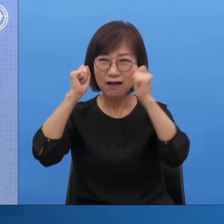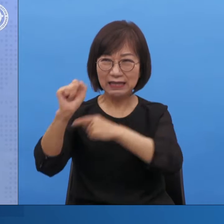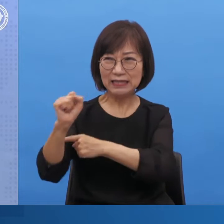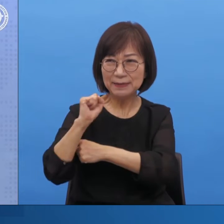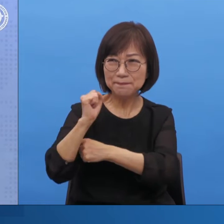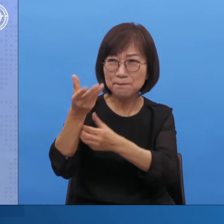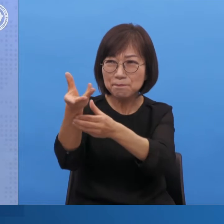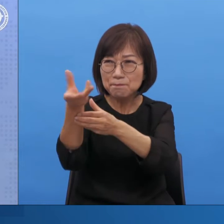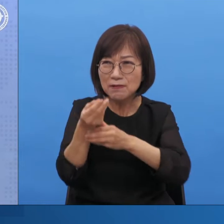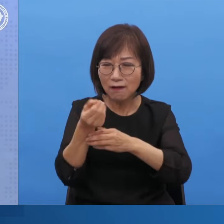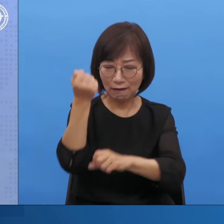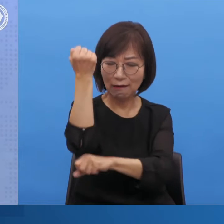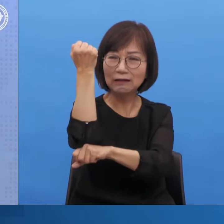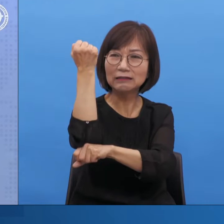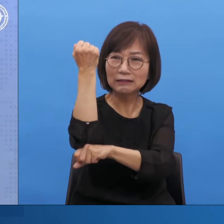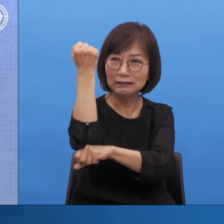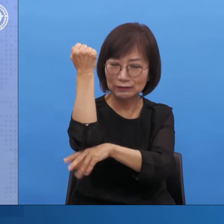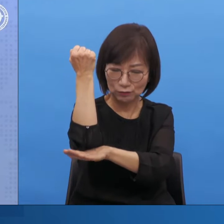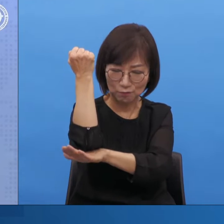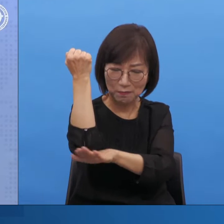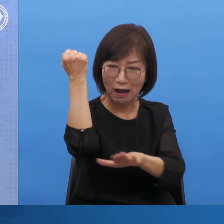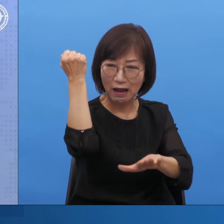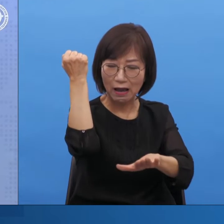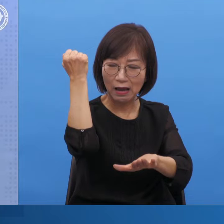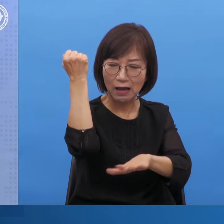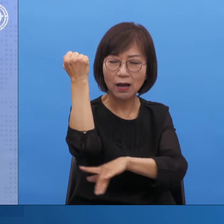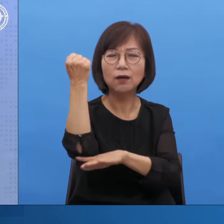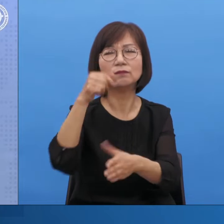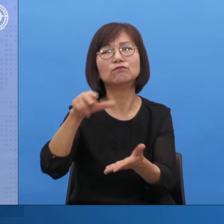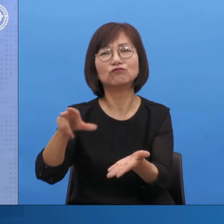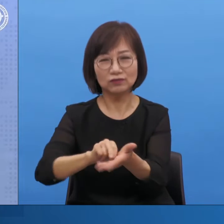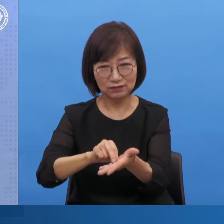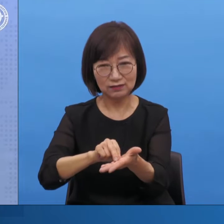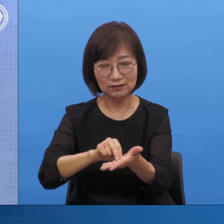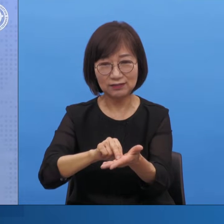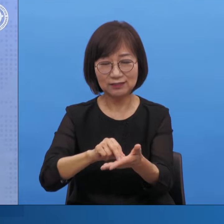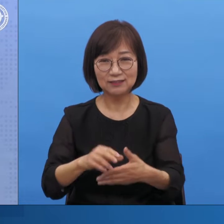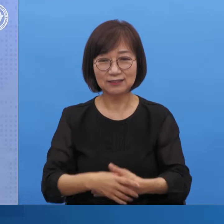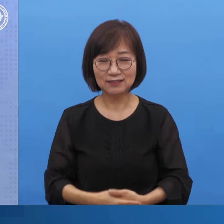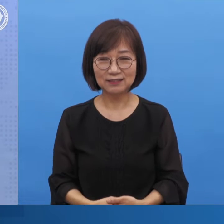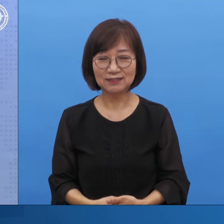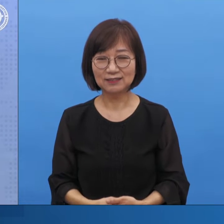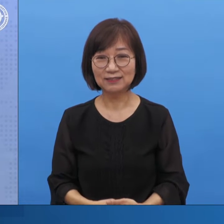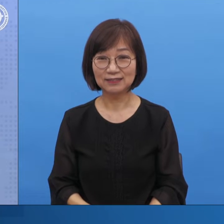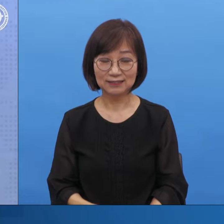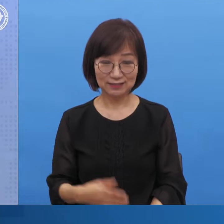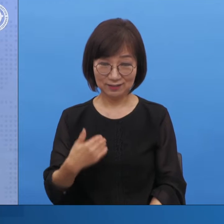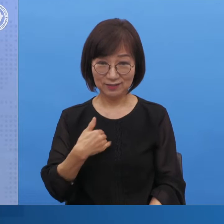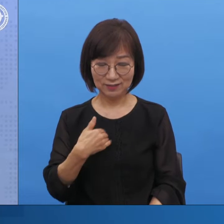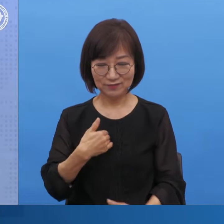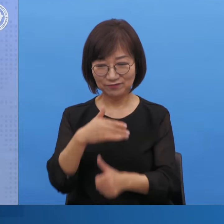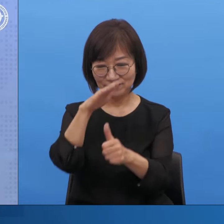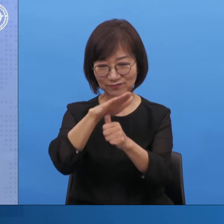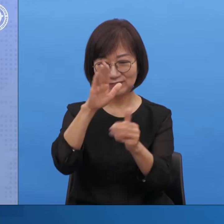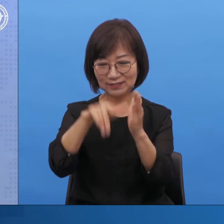in their lives. 보통 문제가 아니에요. That's not your average problem. 저는 어릴 때부터 교회 다니면서요.